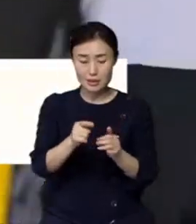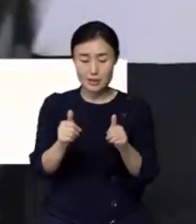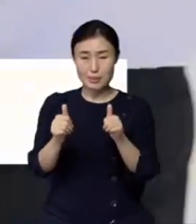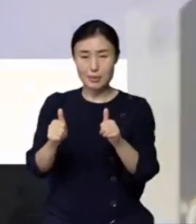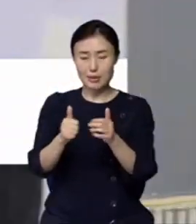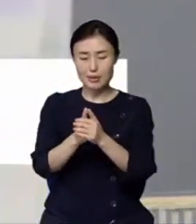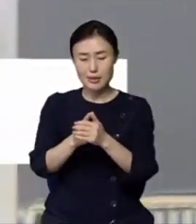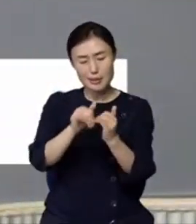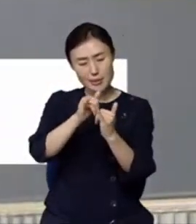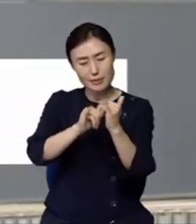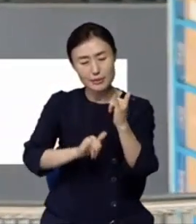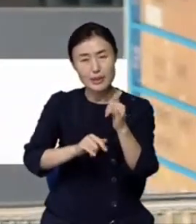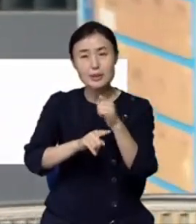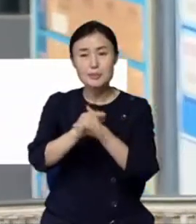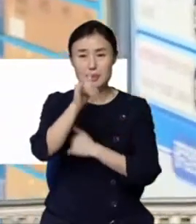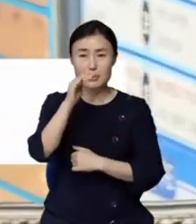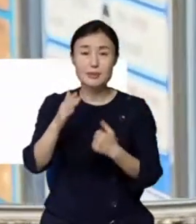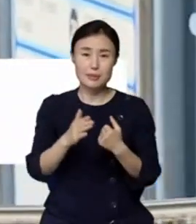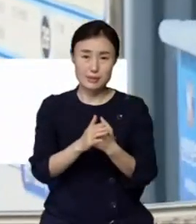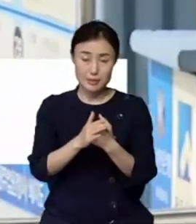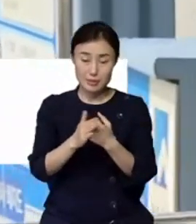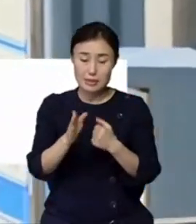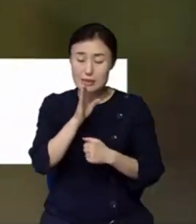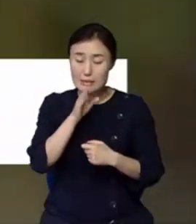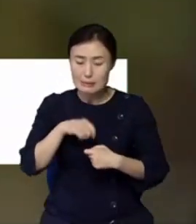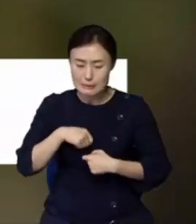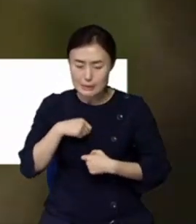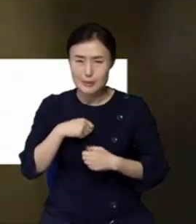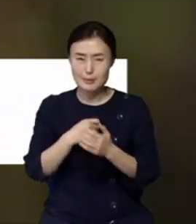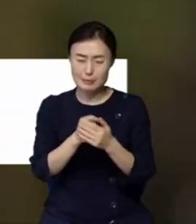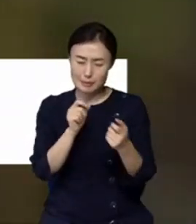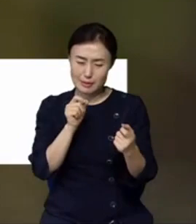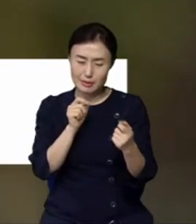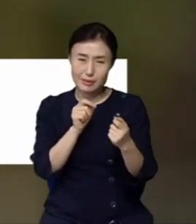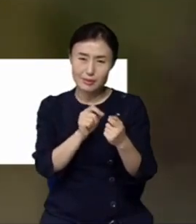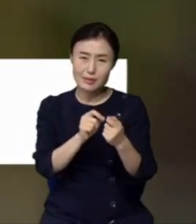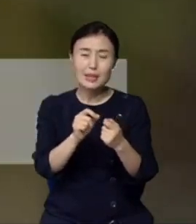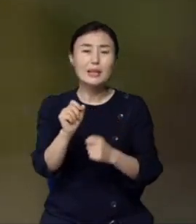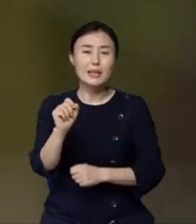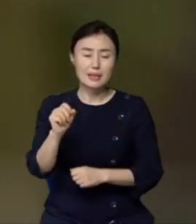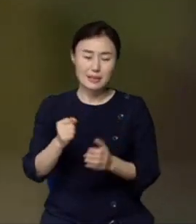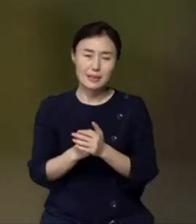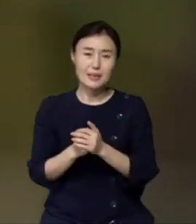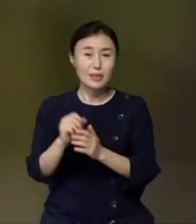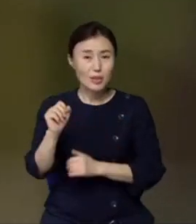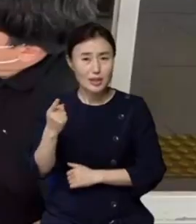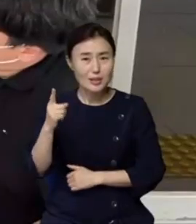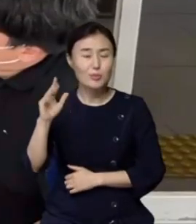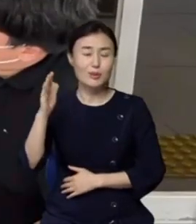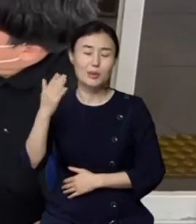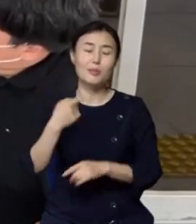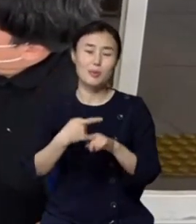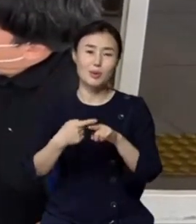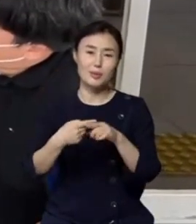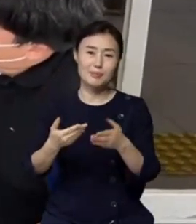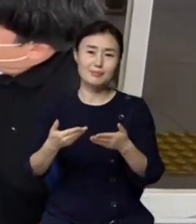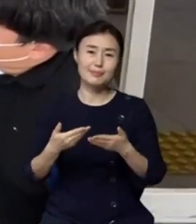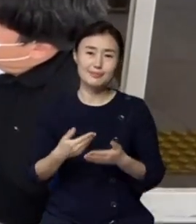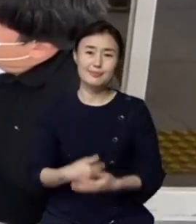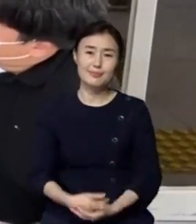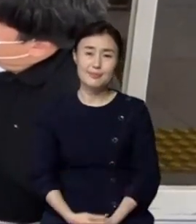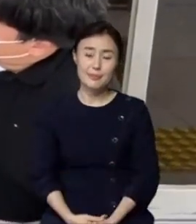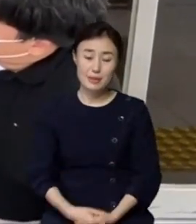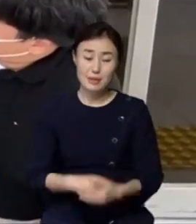재판이 역사적 의의를 가지고 있는 만큼 진실에 한 발자국 더 다가서는 계기가 됐다고 평가했습니다. 대부분이